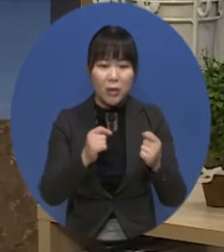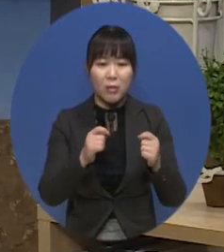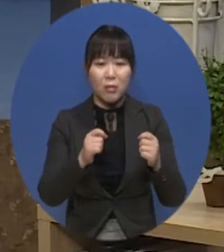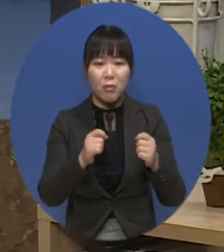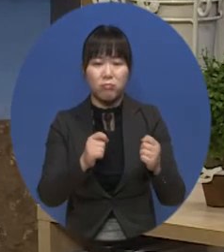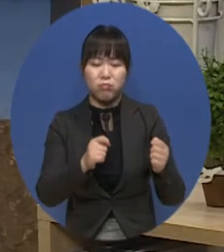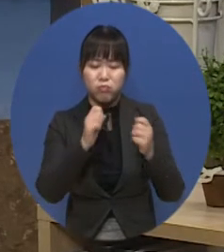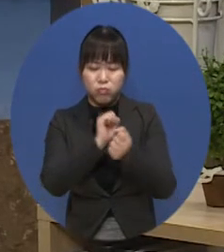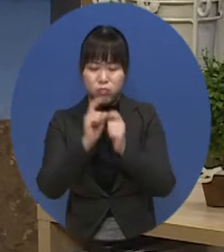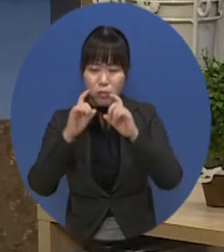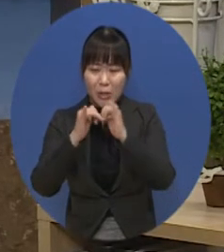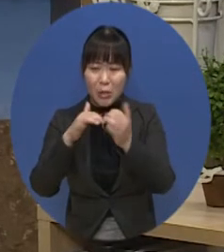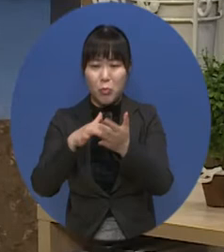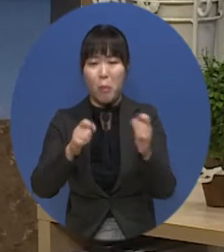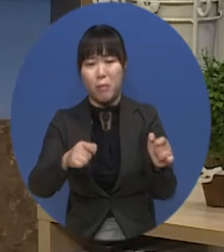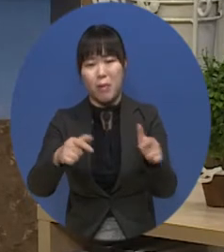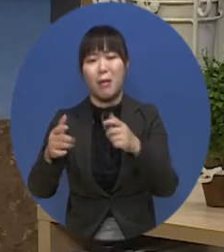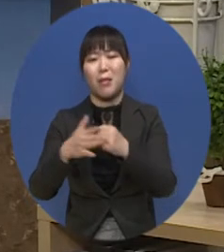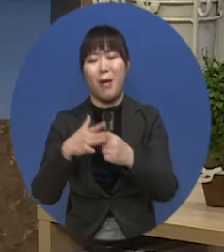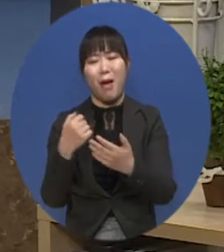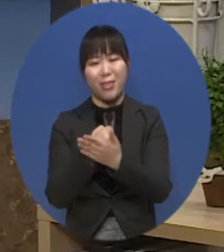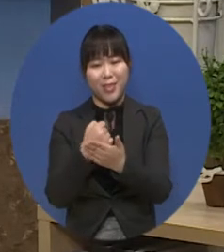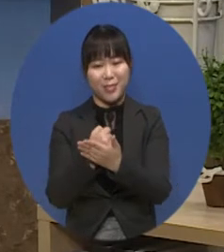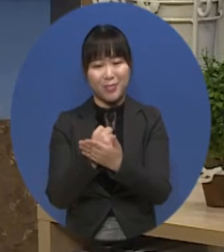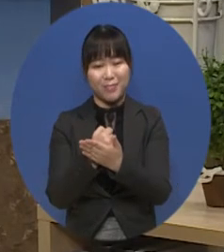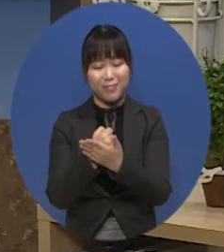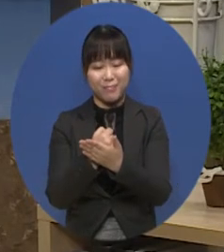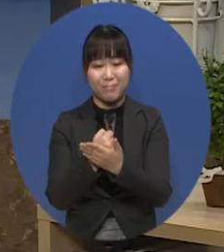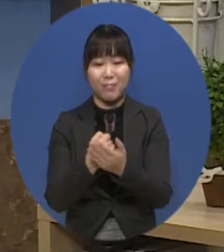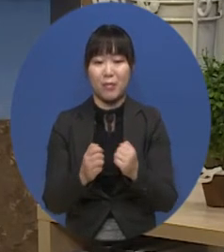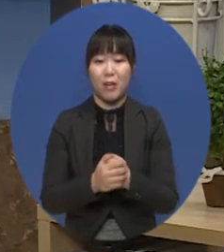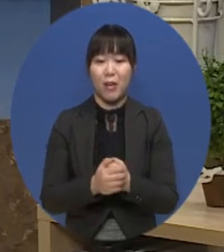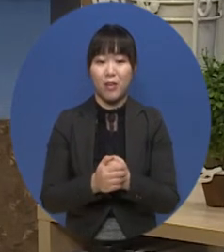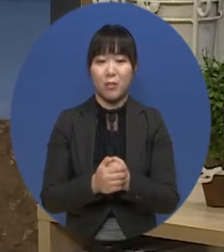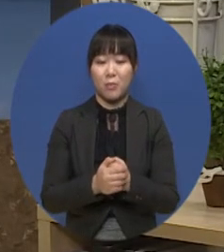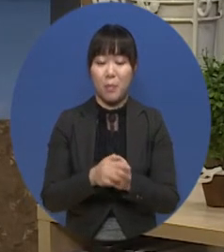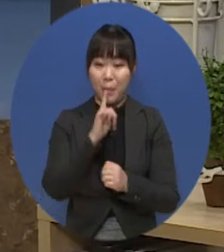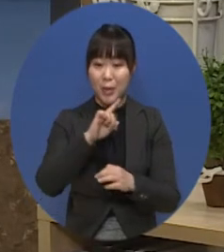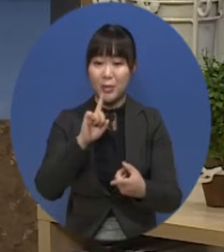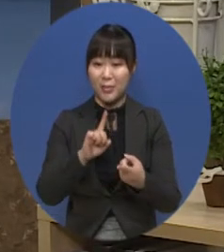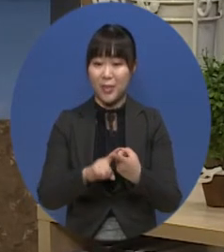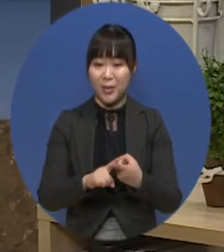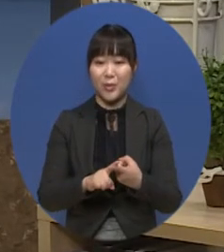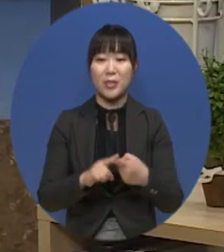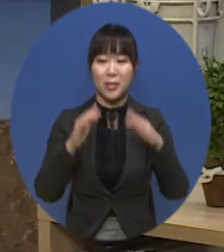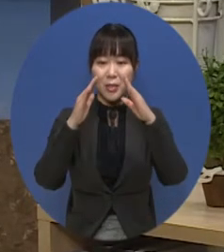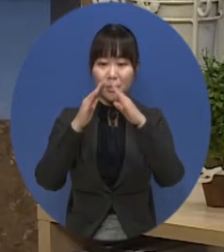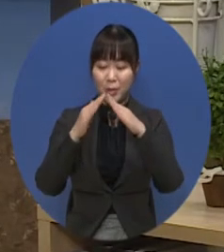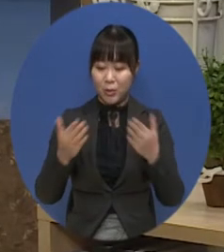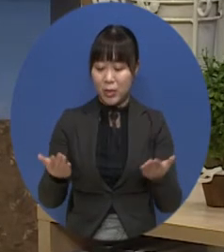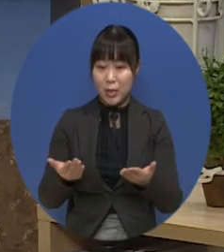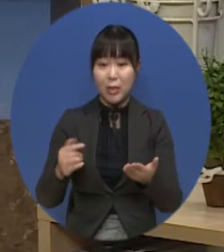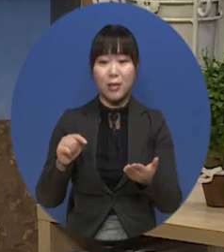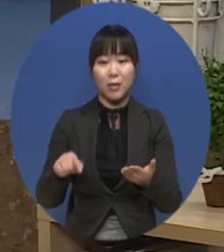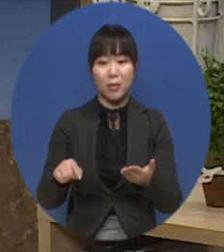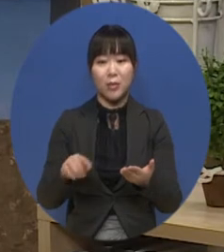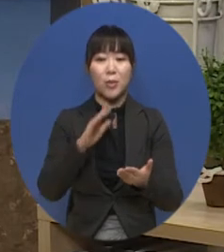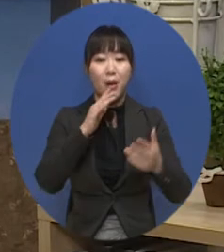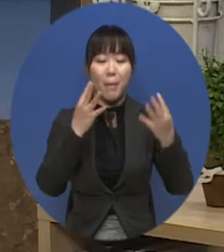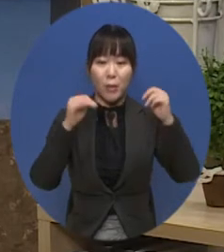수가 증가를 네. 해버려가지고 네. 좀 안타까운 마음은 드는데요. 말씀하신 것처럼 재택근무라고 하면은